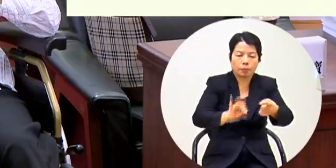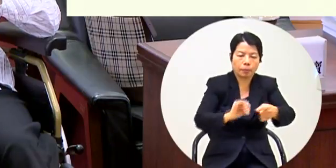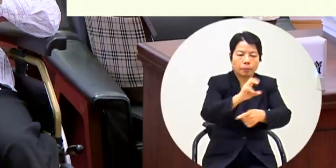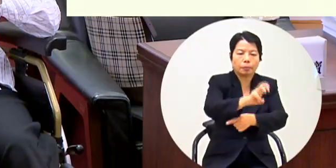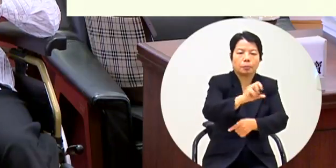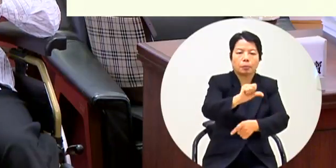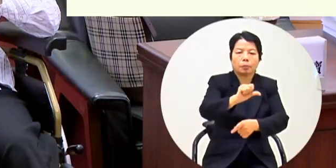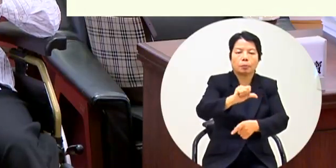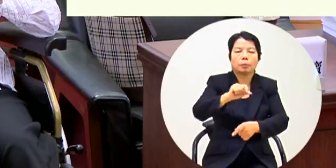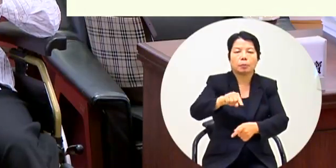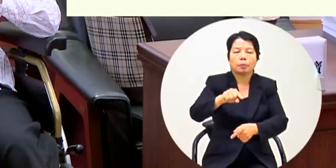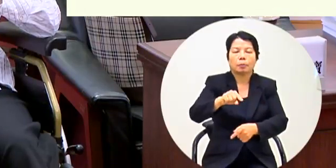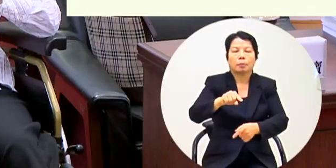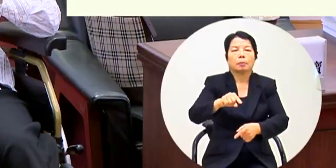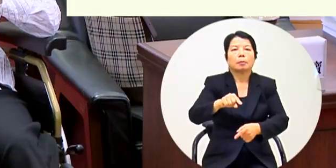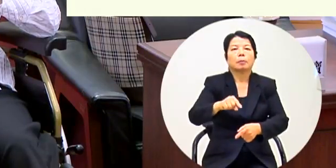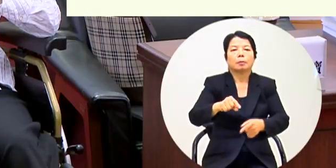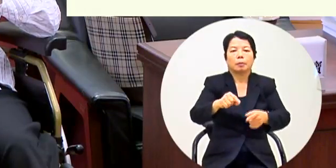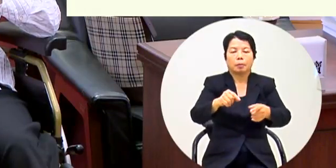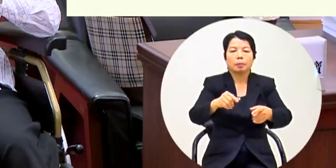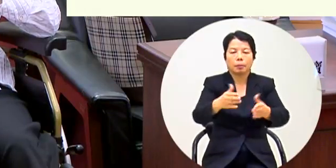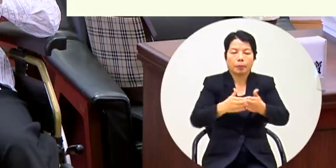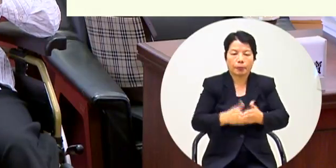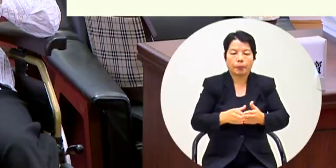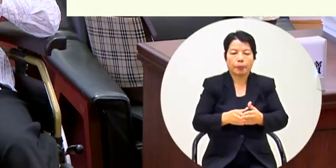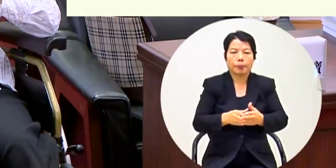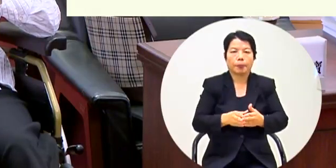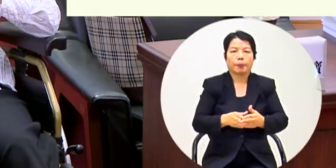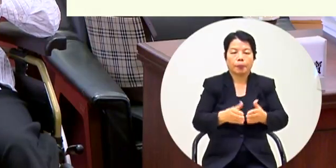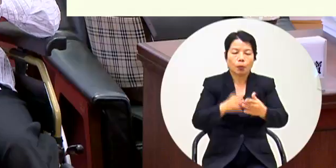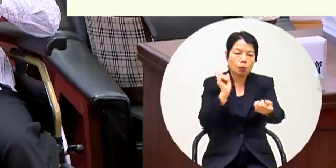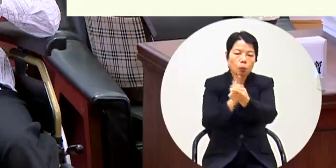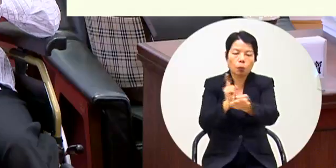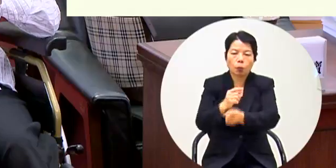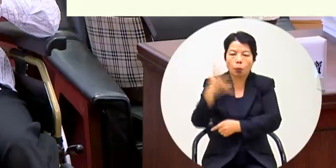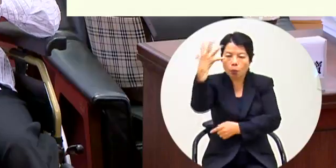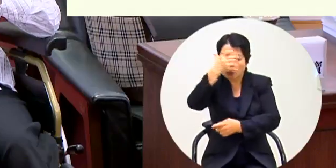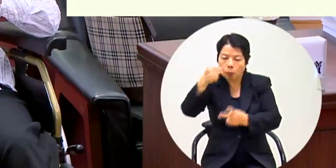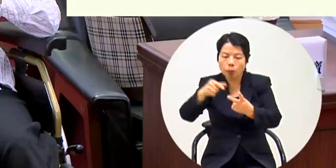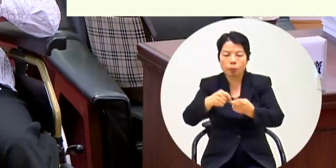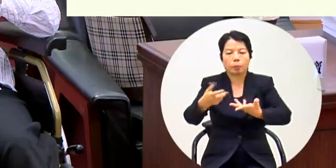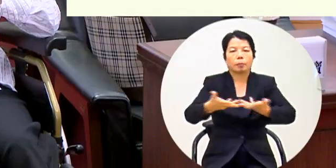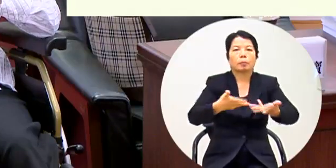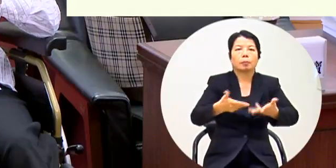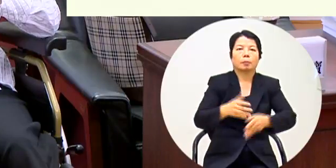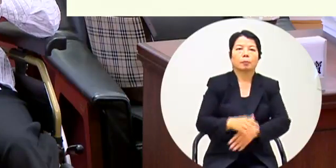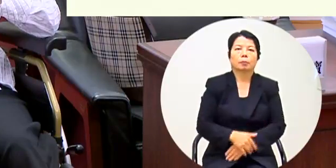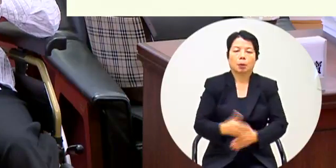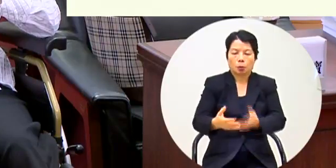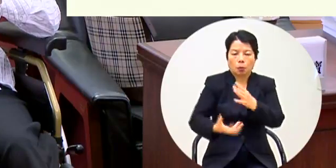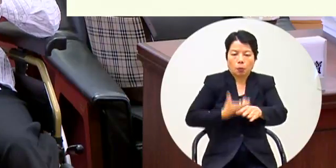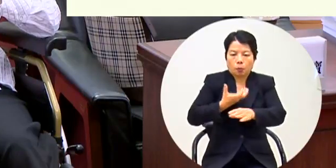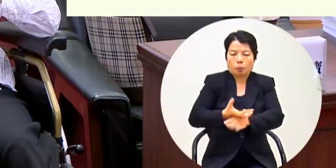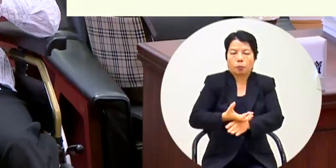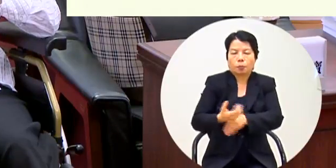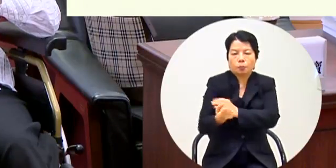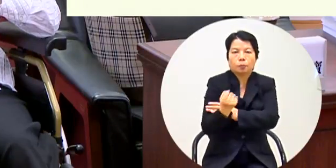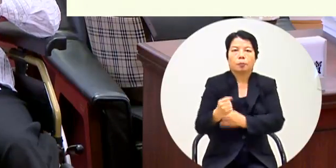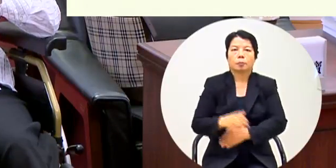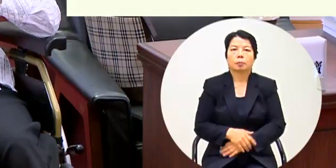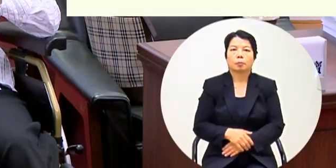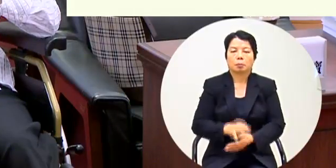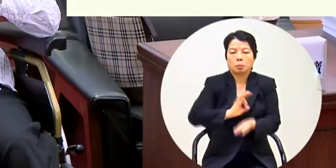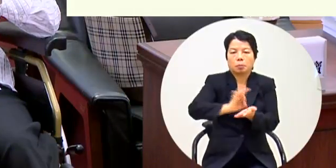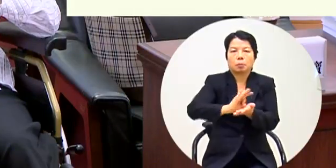们对于银发族以及对于老人福利业务的这个琢磨跟用心哦，其实支出真的是相当的大。